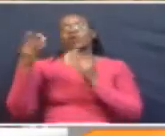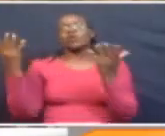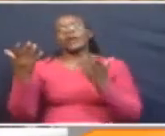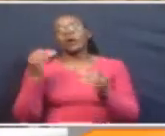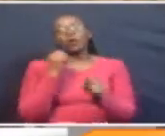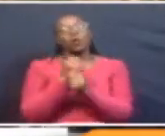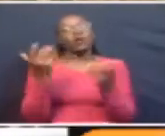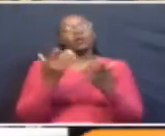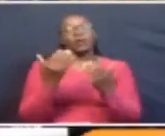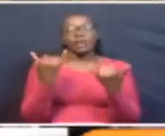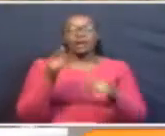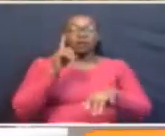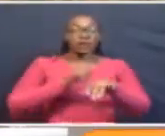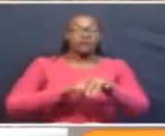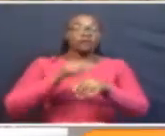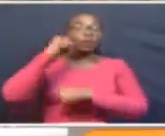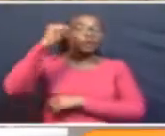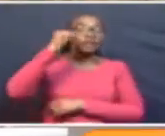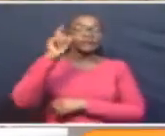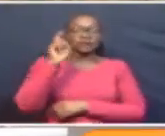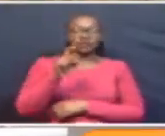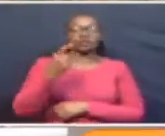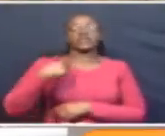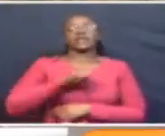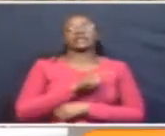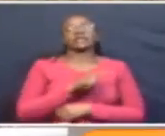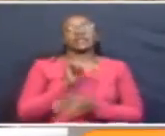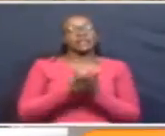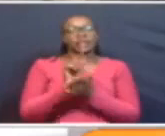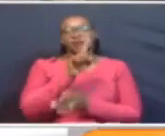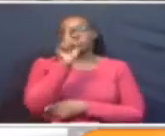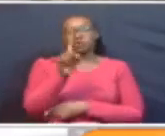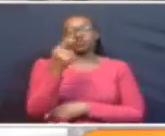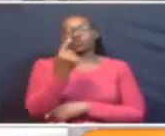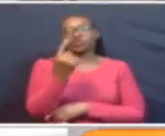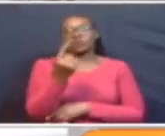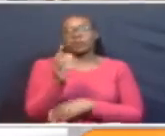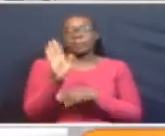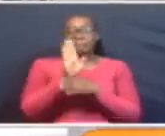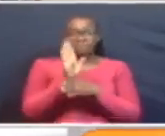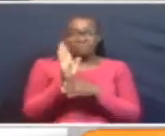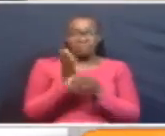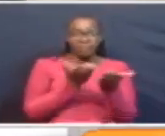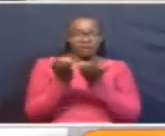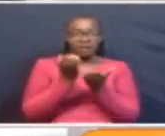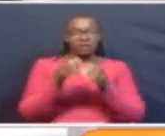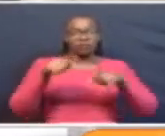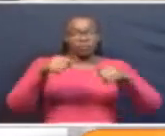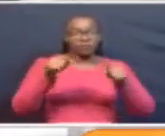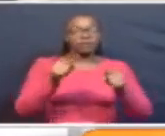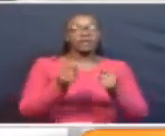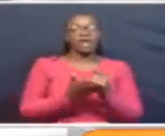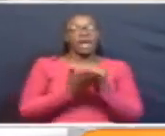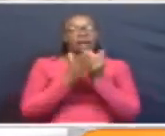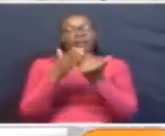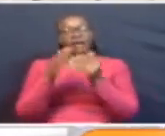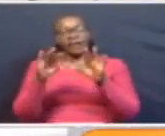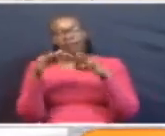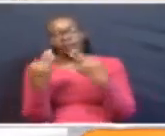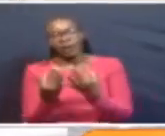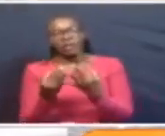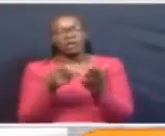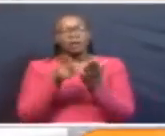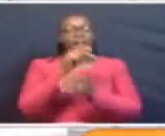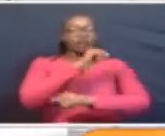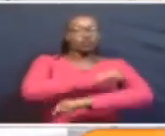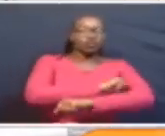wakati wa siasa unatuhitaji? That is my question. Hii biashara pikipiki ina, tumesomesha watoto kwa hizi pikipiki, tumeoa kwa hizi pikipiki, tunalipa